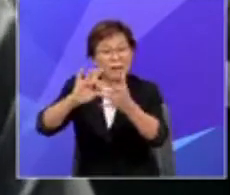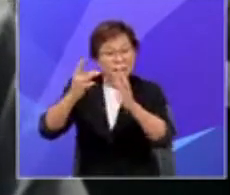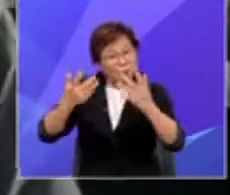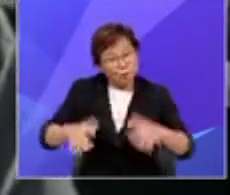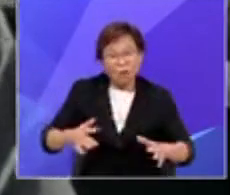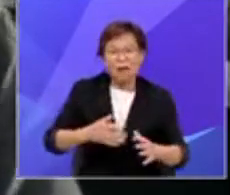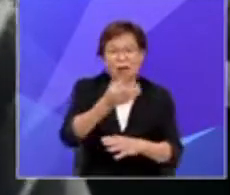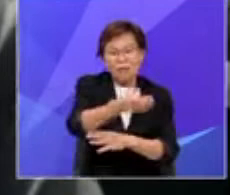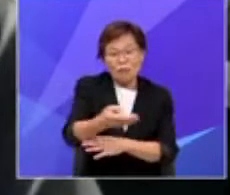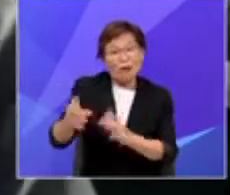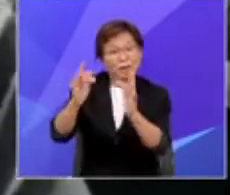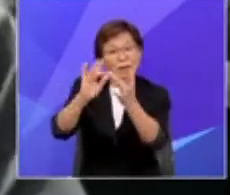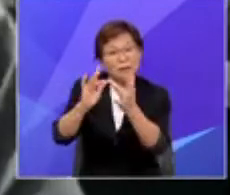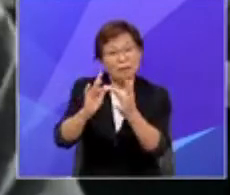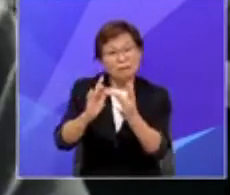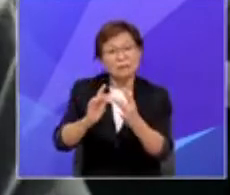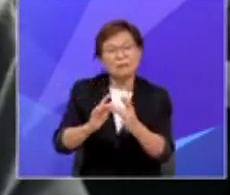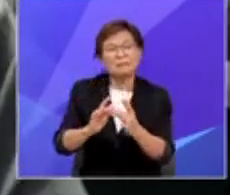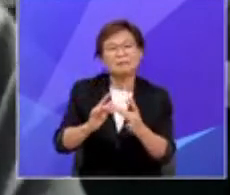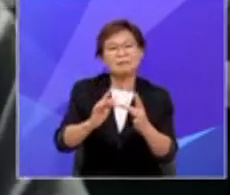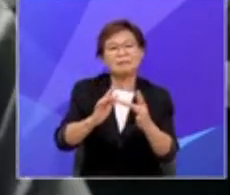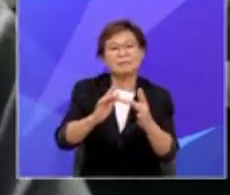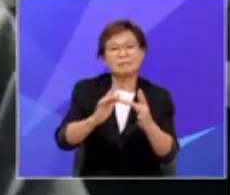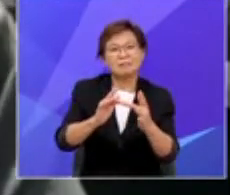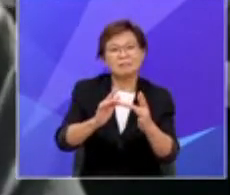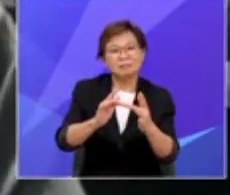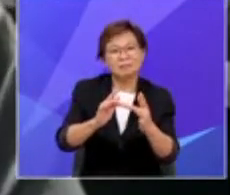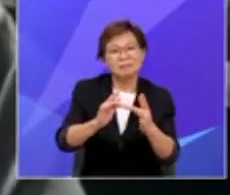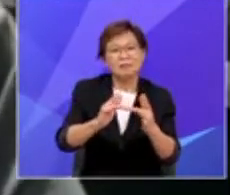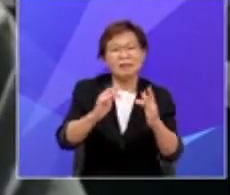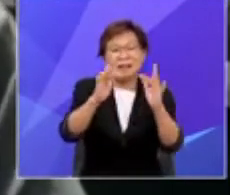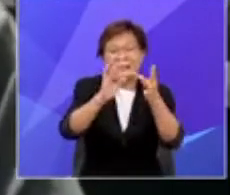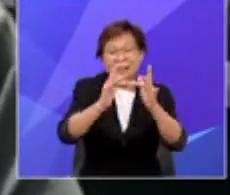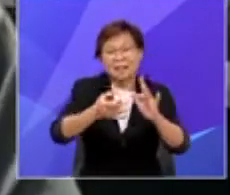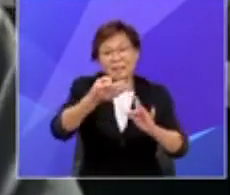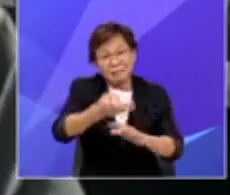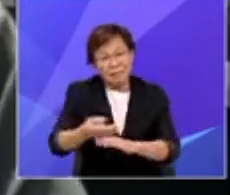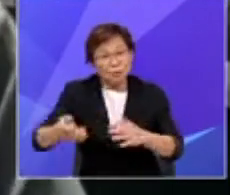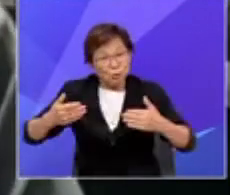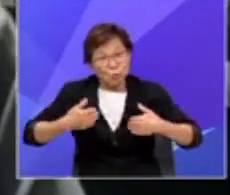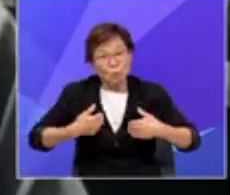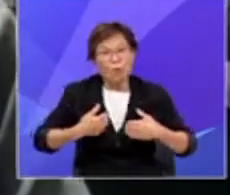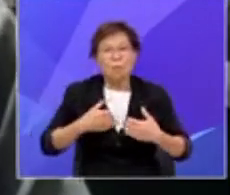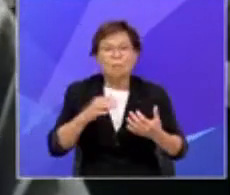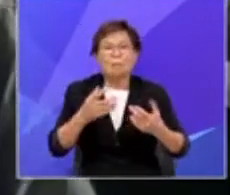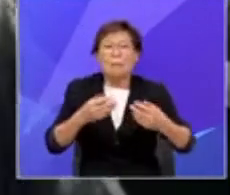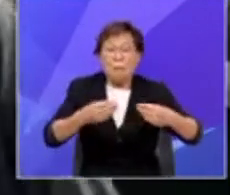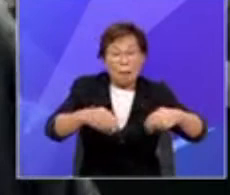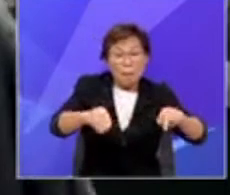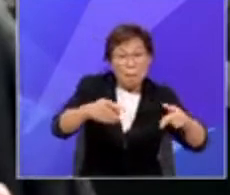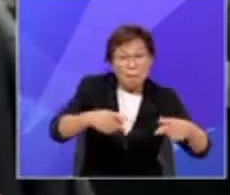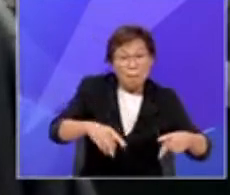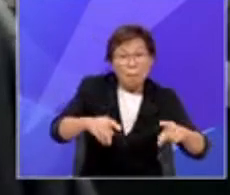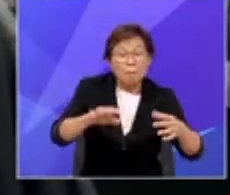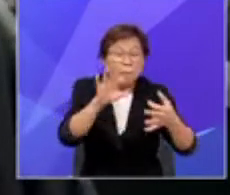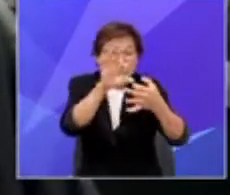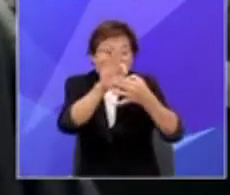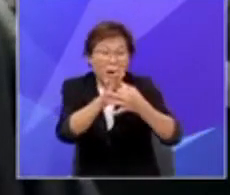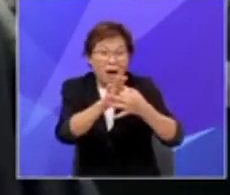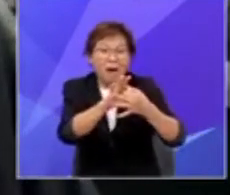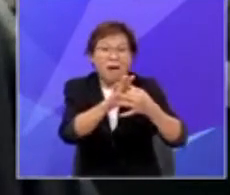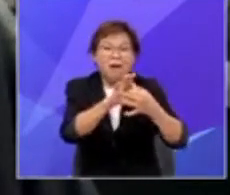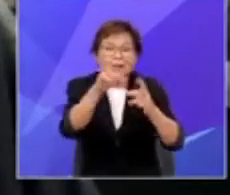kepada kalian digital dan juga pemasaran secara digital ini membolehkan kita